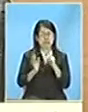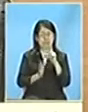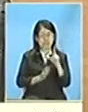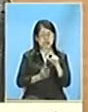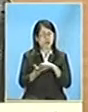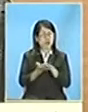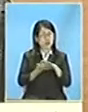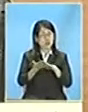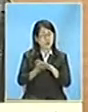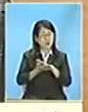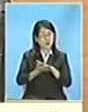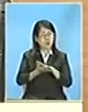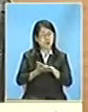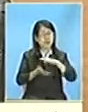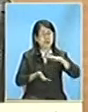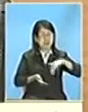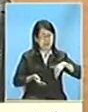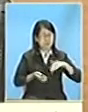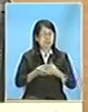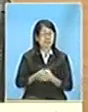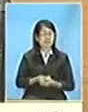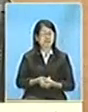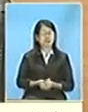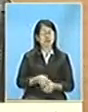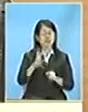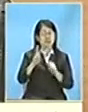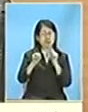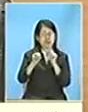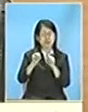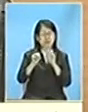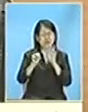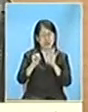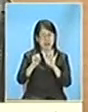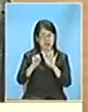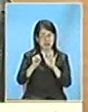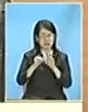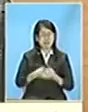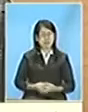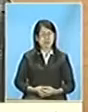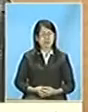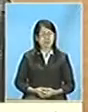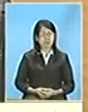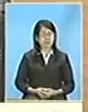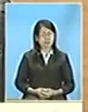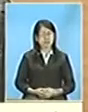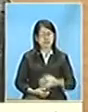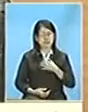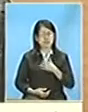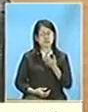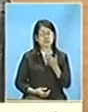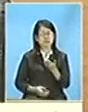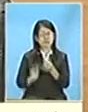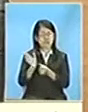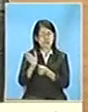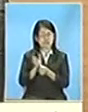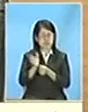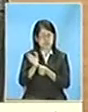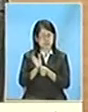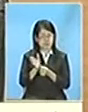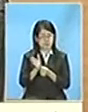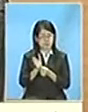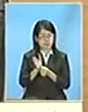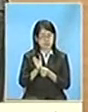าไปนิดหนึ่งในมาตรา5นะคะ เน้นได้แปรยติไว้เพื่อขอ